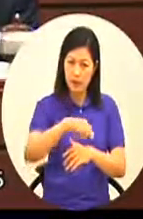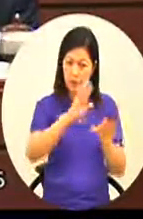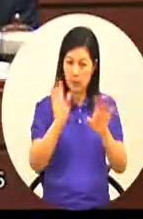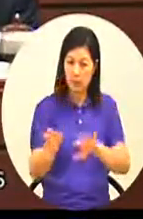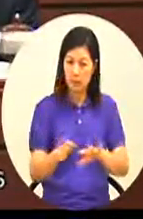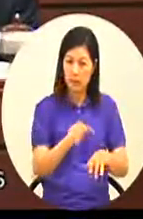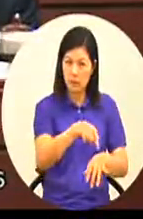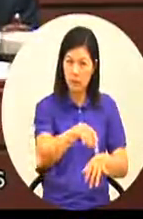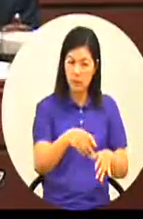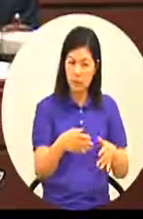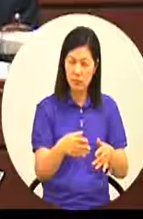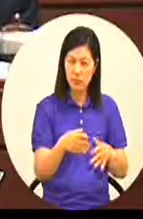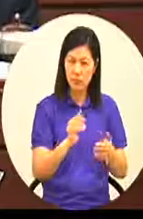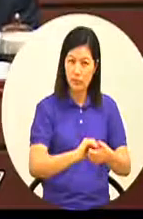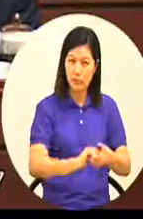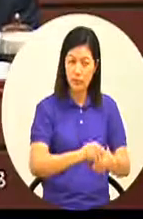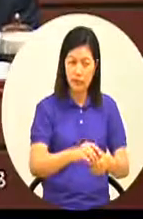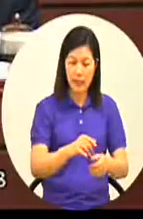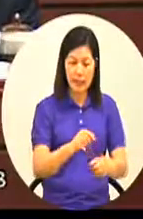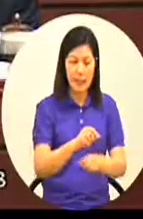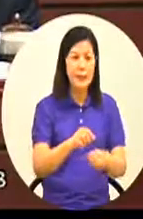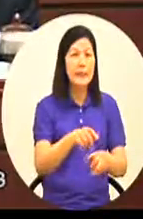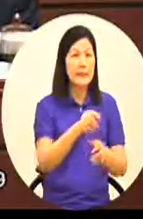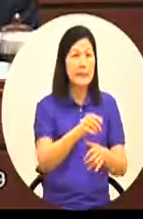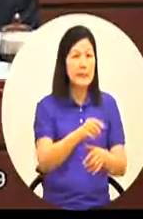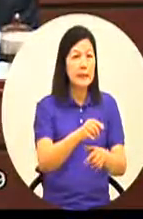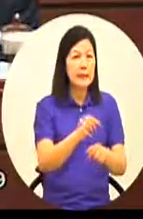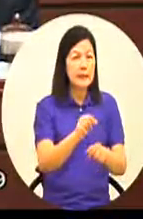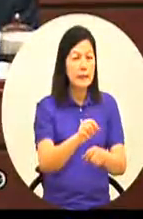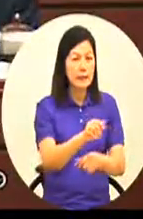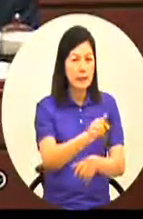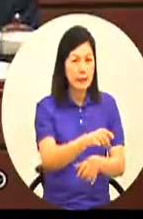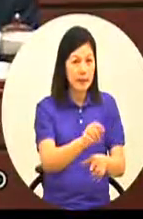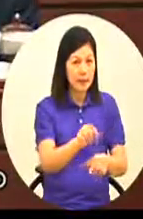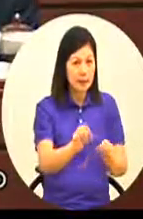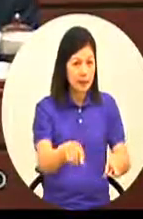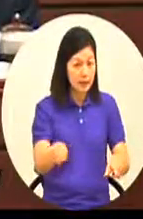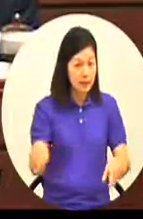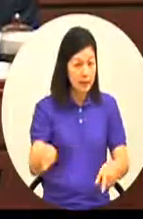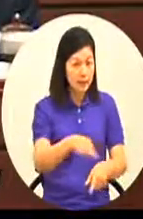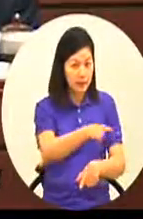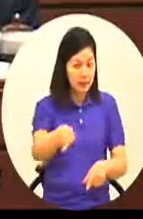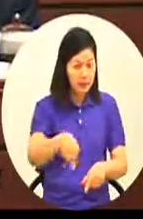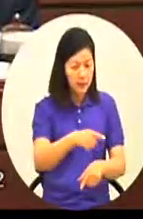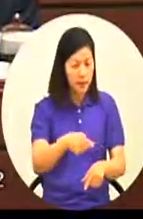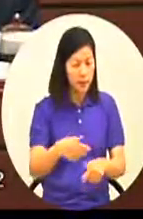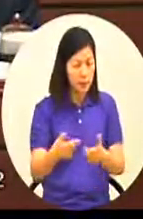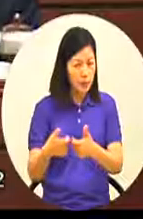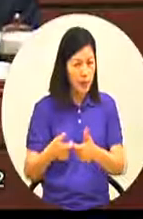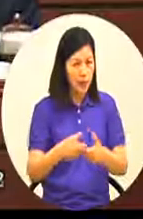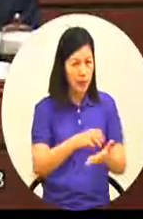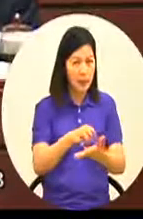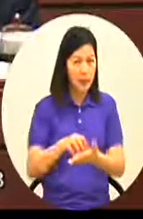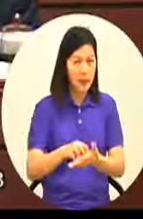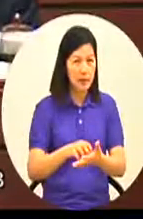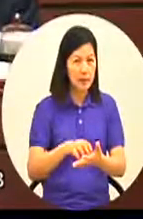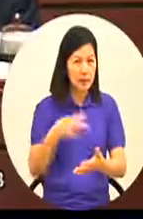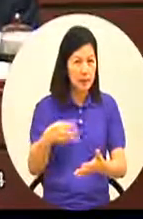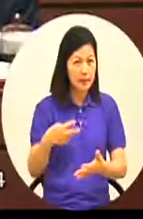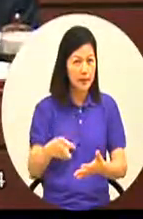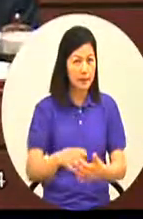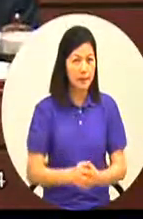我们还是尊重各地方各里自己的决定。例如啦，刚刚讲伊要办，安尼咱个拢配合来办理。啊，但是伊啦刚刚讲啊，